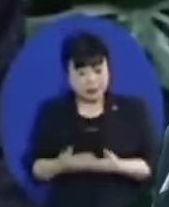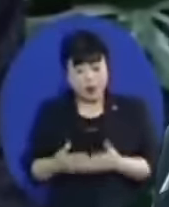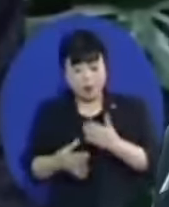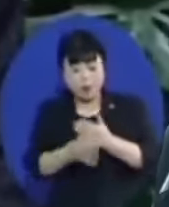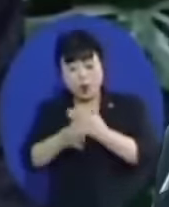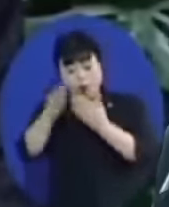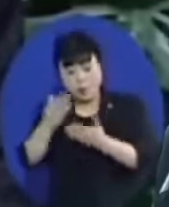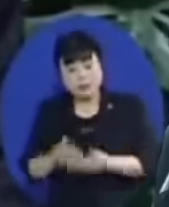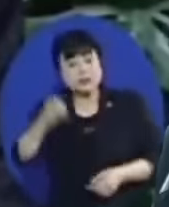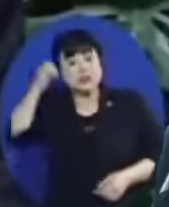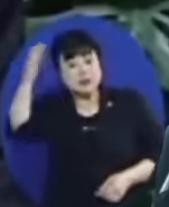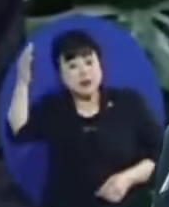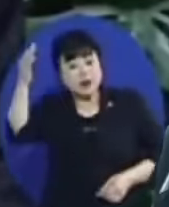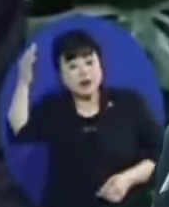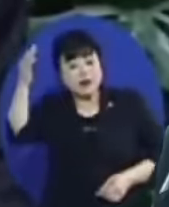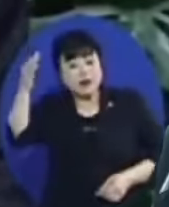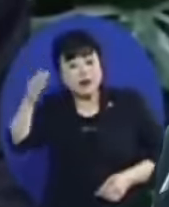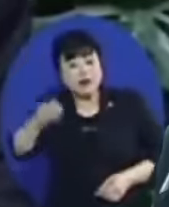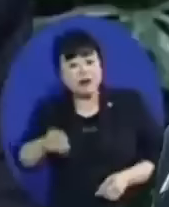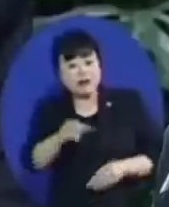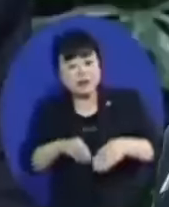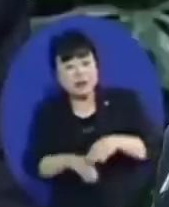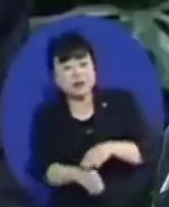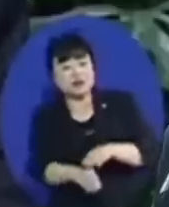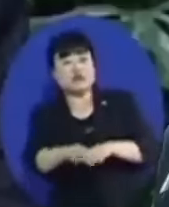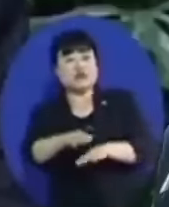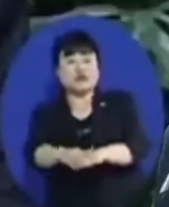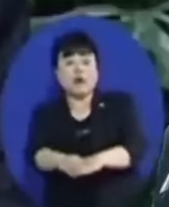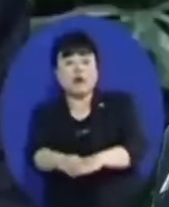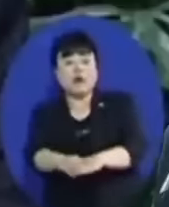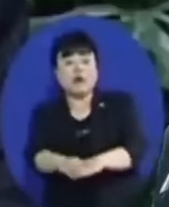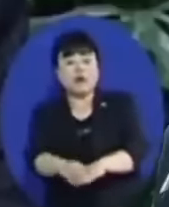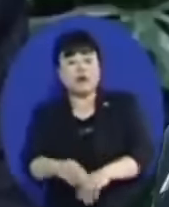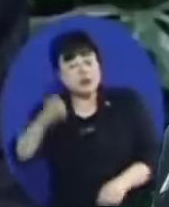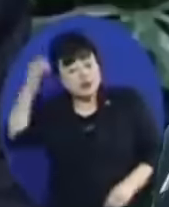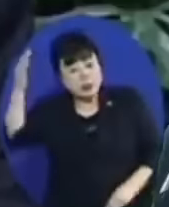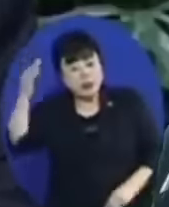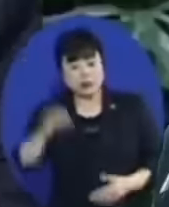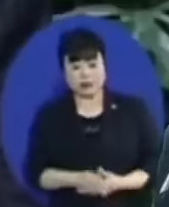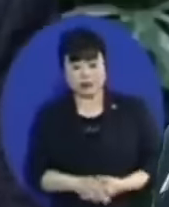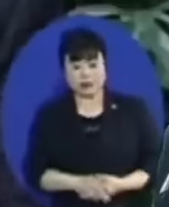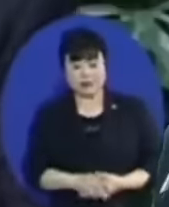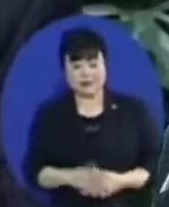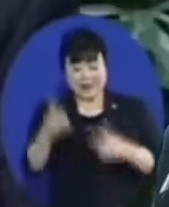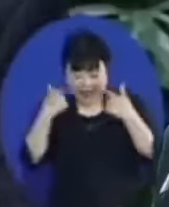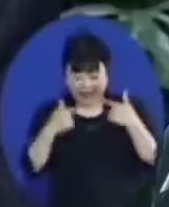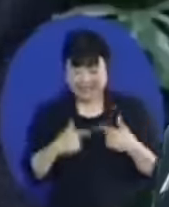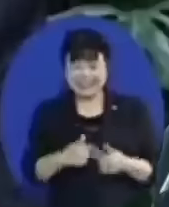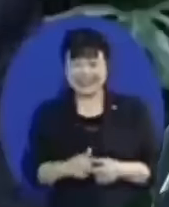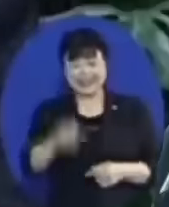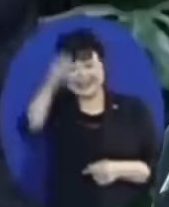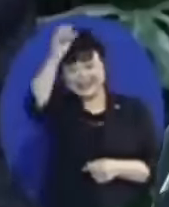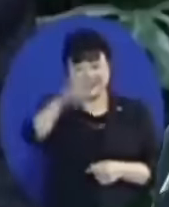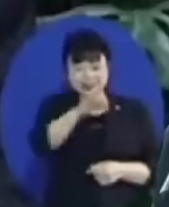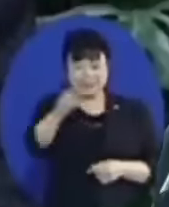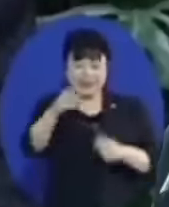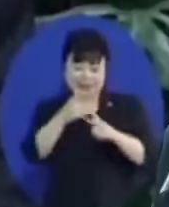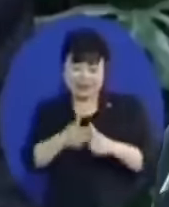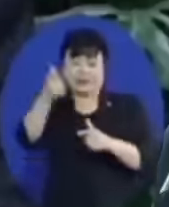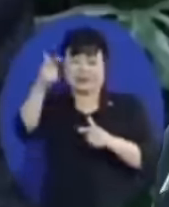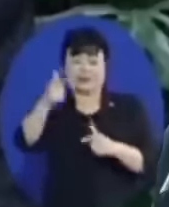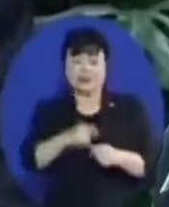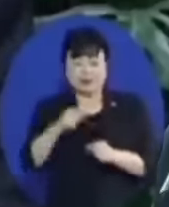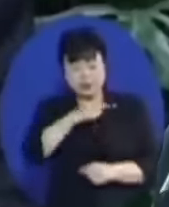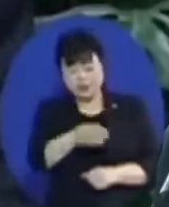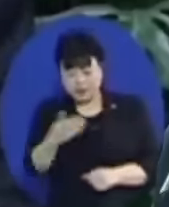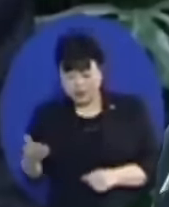받고도 잊어버리고 서랍 속에 넣어놓고 까맣게 잊어버린 것입니다. 우리는 항상 십자가에서 예수님이